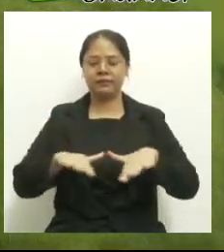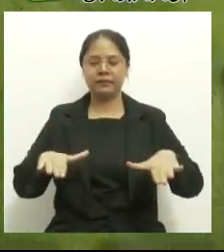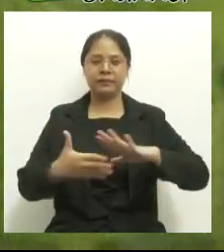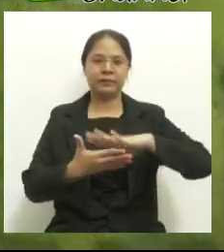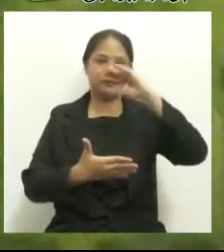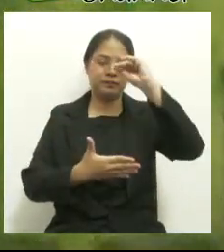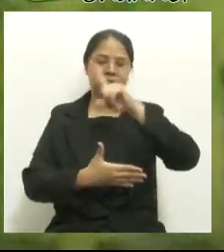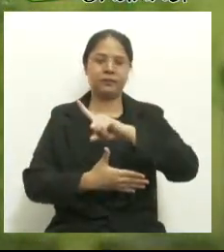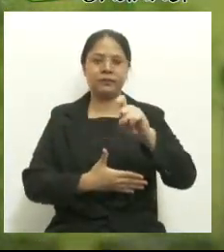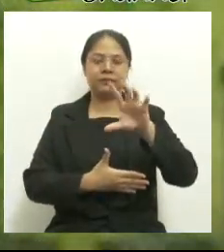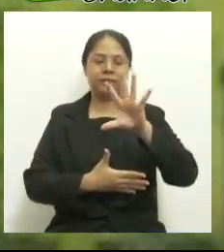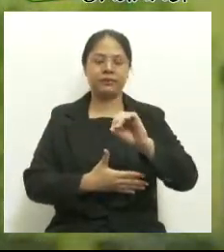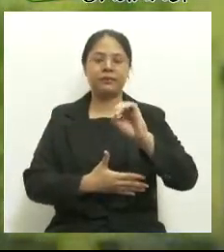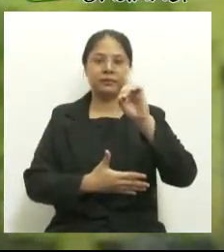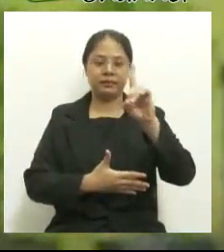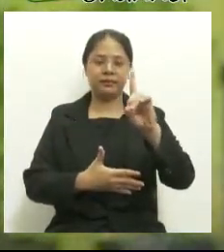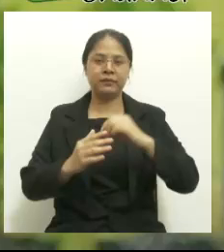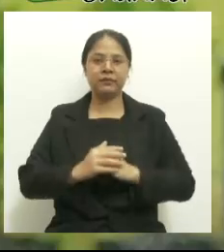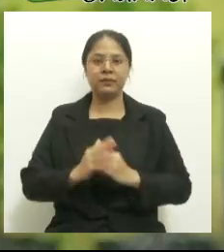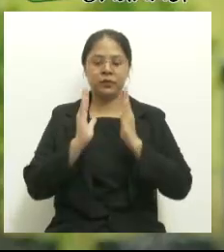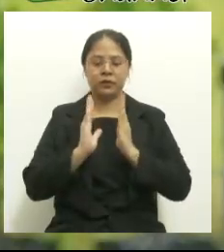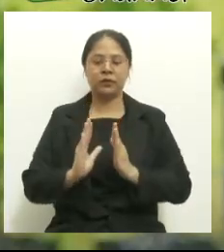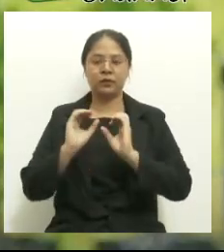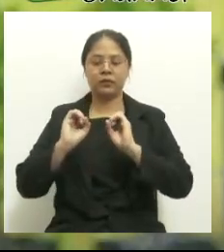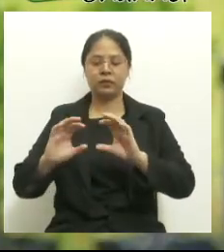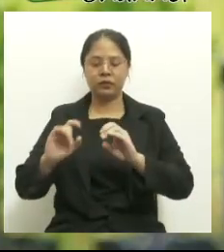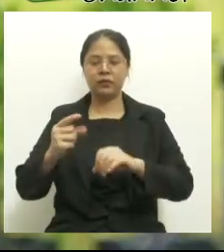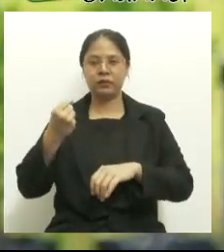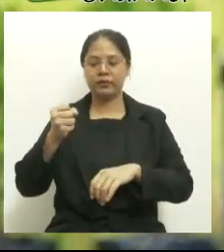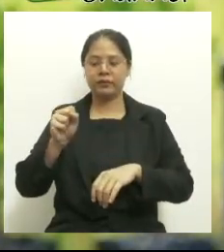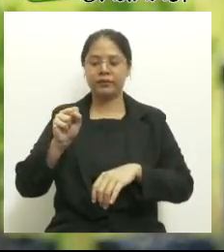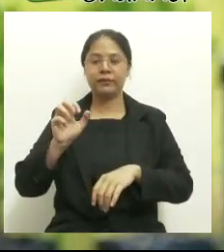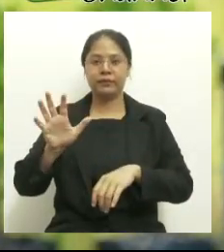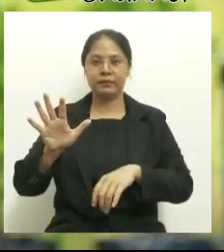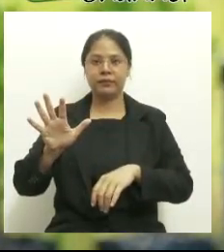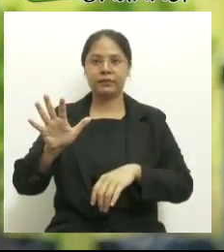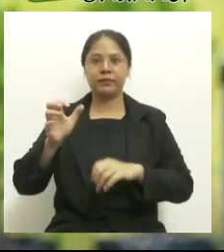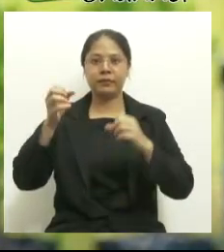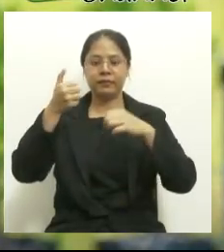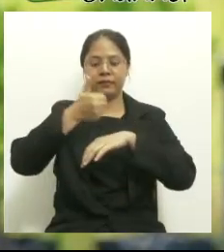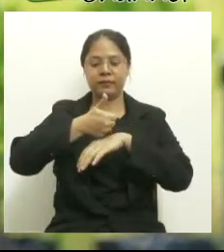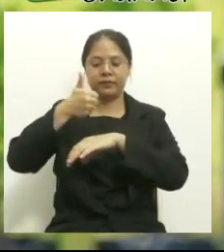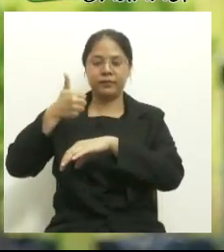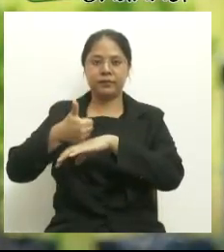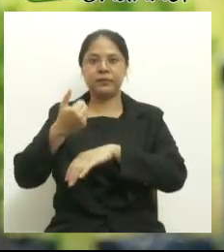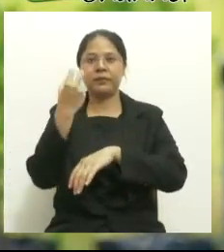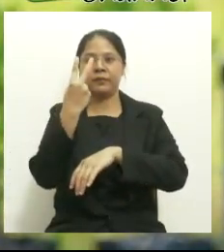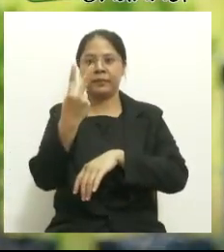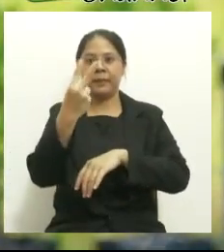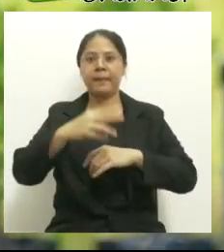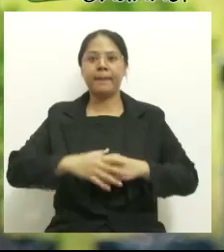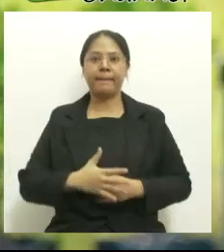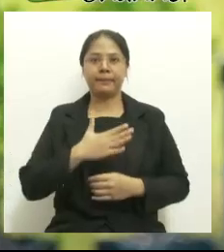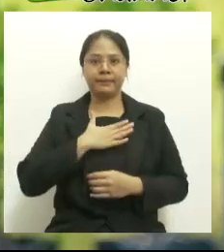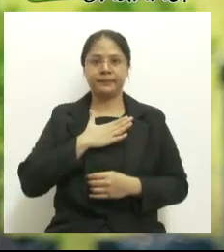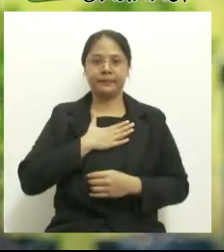151คนบุคลากร15คนผู้บริหาร2คน ซึ่งมีดิฉันนางสาวจำเนียนนุ้ยปีเป็น